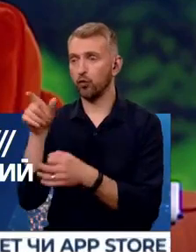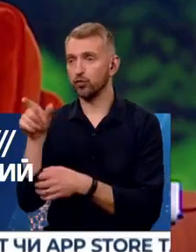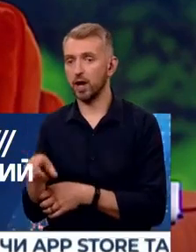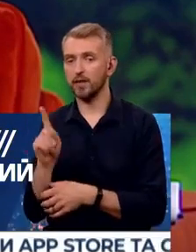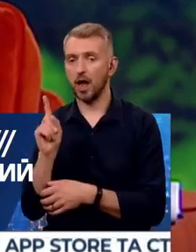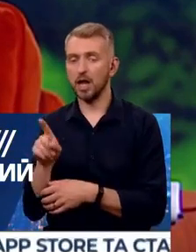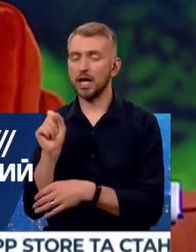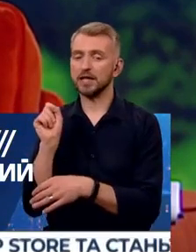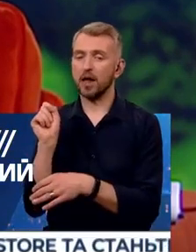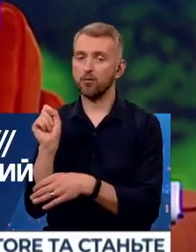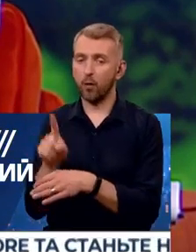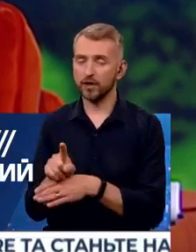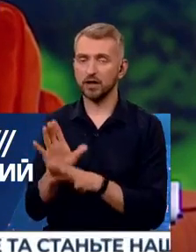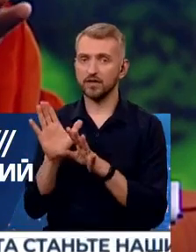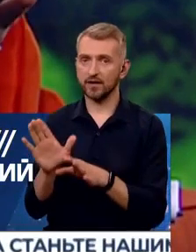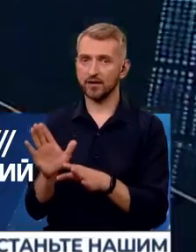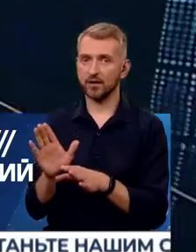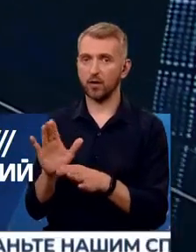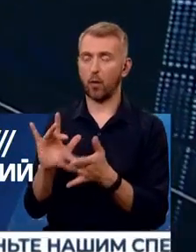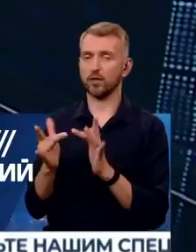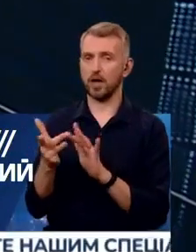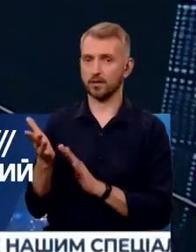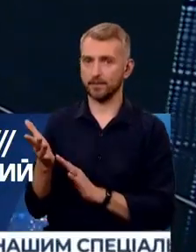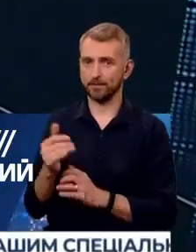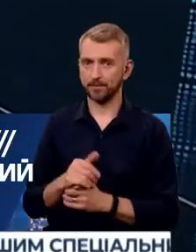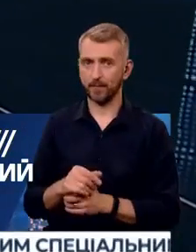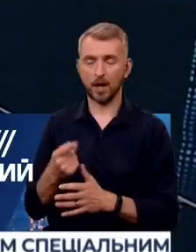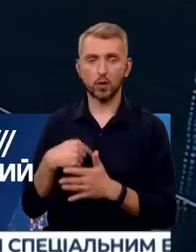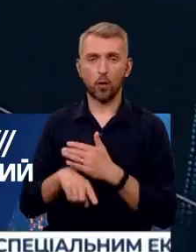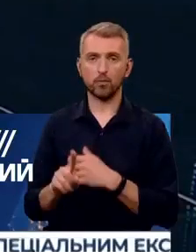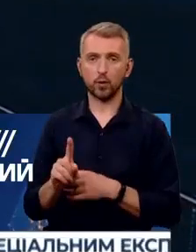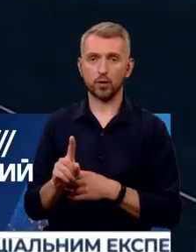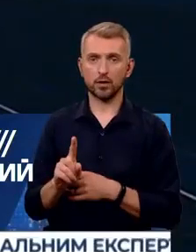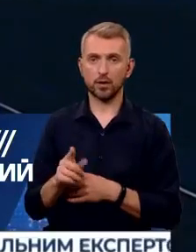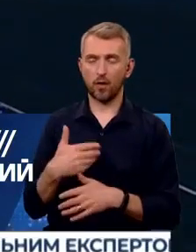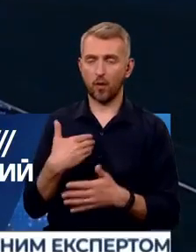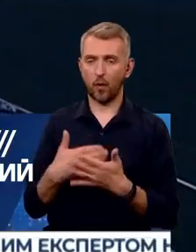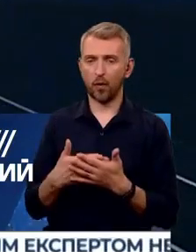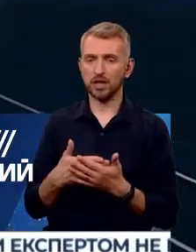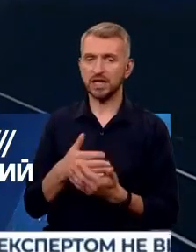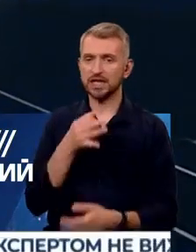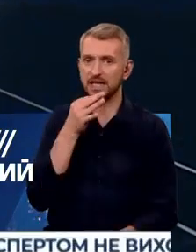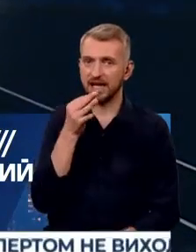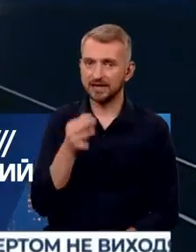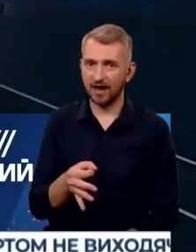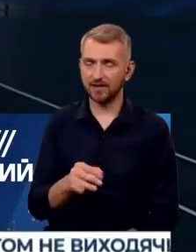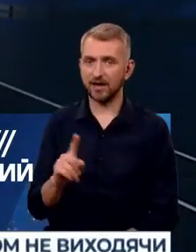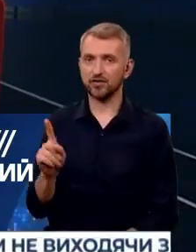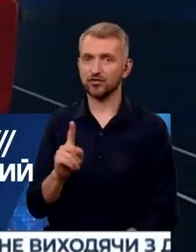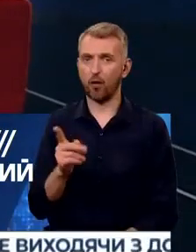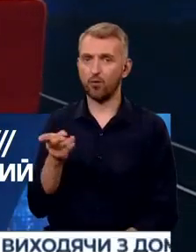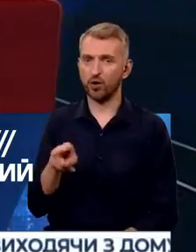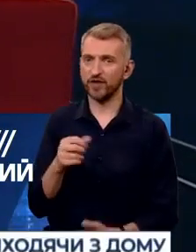але замовити тільки онлайн. Тобто, от сказати, що